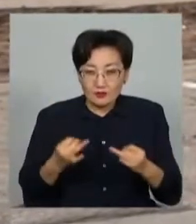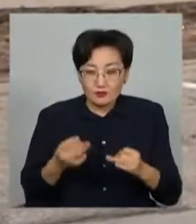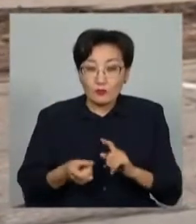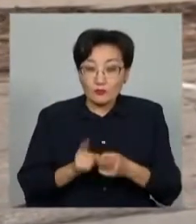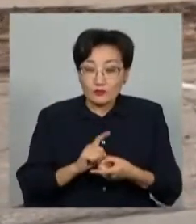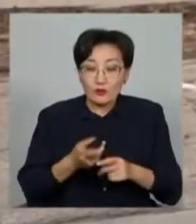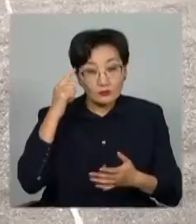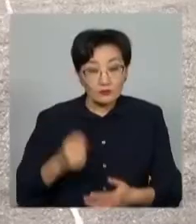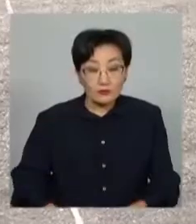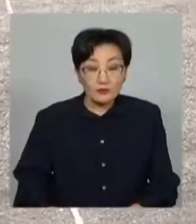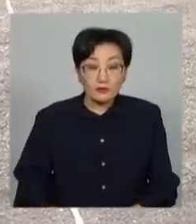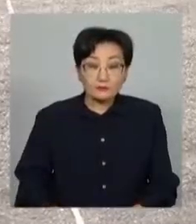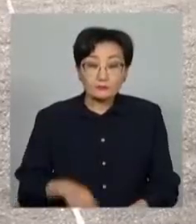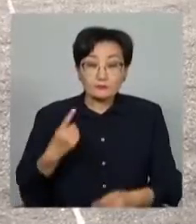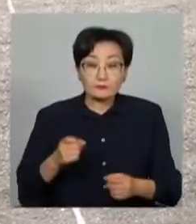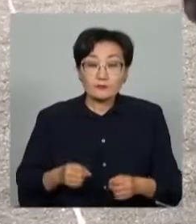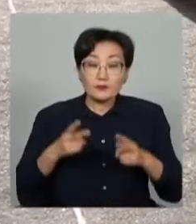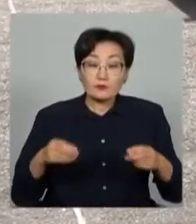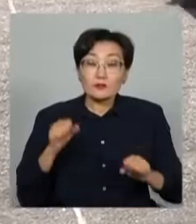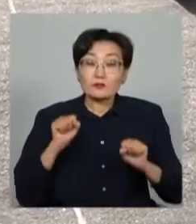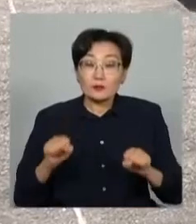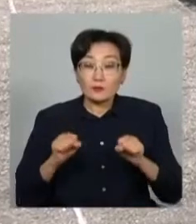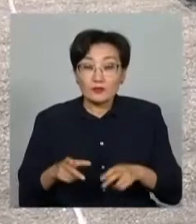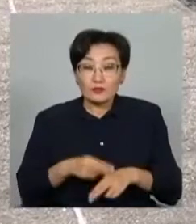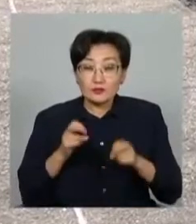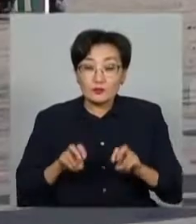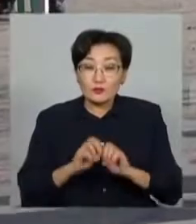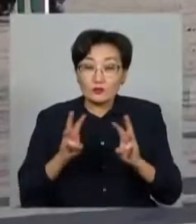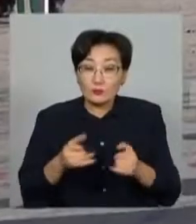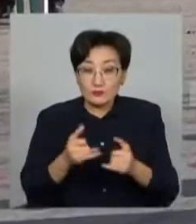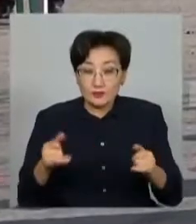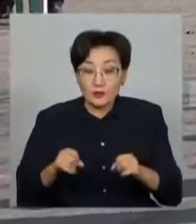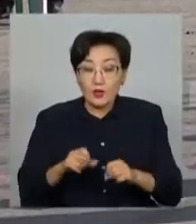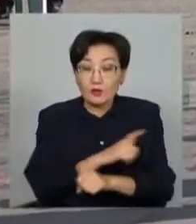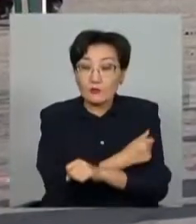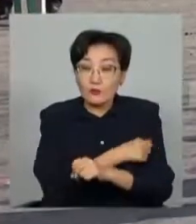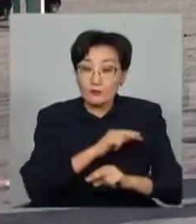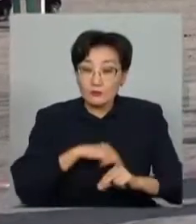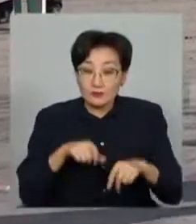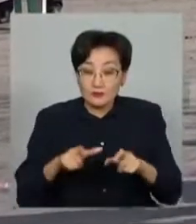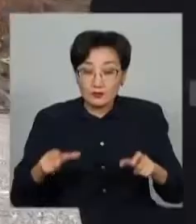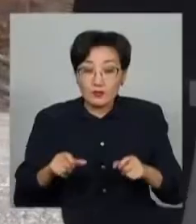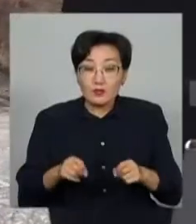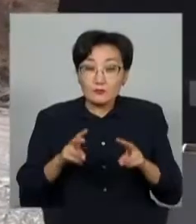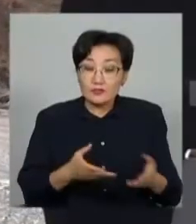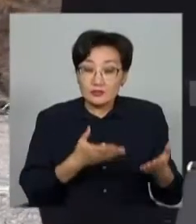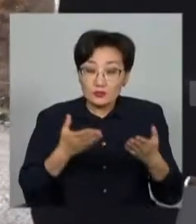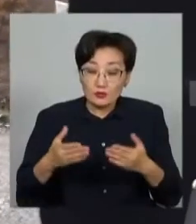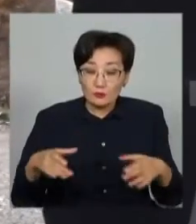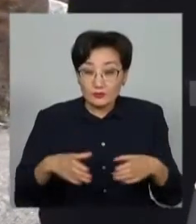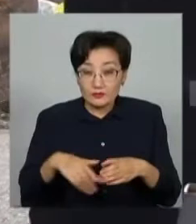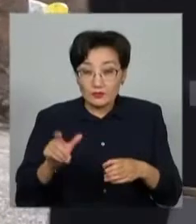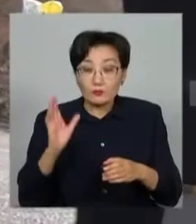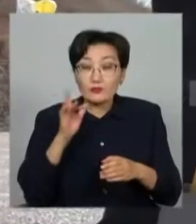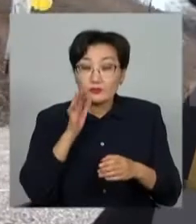жалғасын табады деп ойлаймын. Айта кетейік, қауіпті спорттың қауіпсіздігін қамтамасыз ету үшін медицина мамандары да арнайы шақыртылды. Ұйымдастырушылар